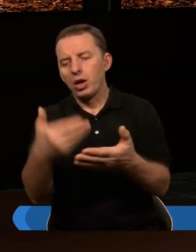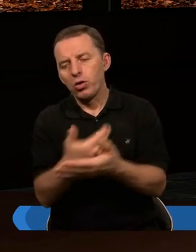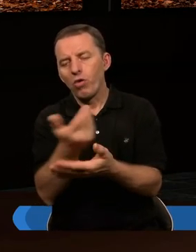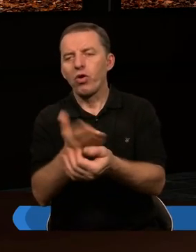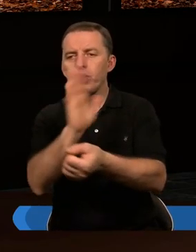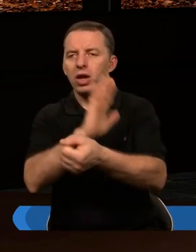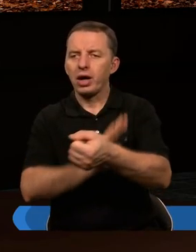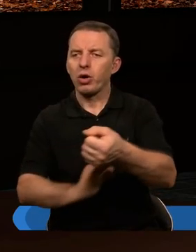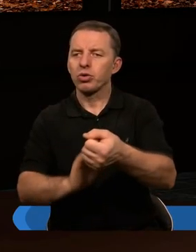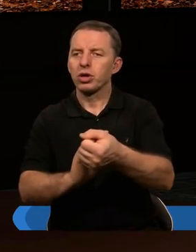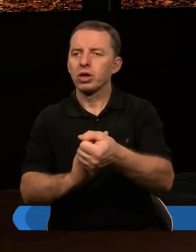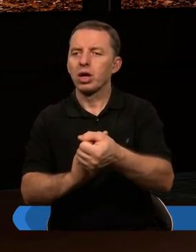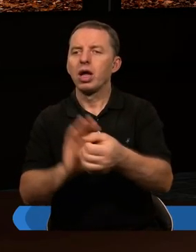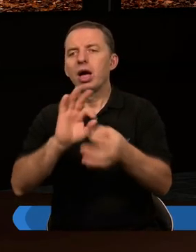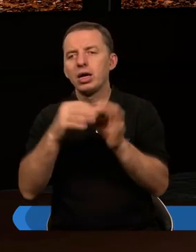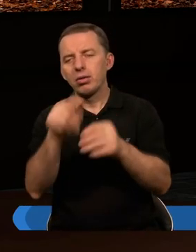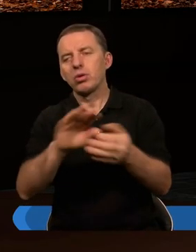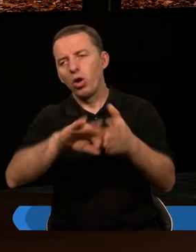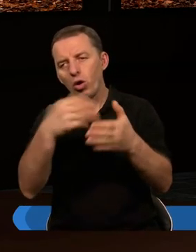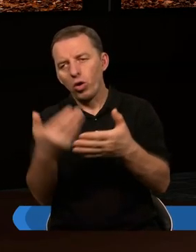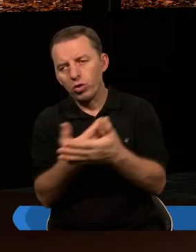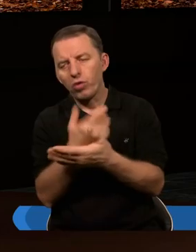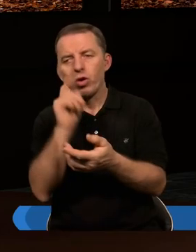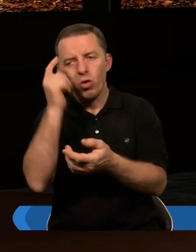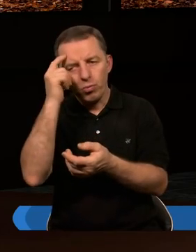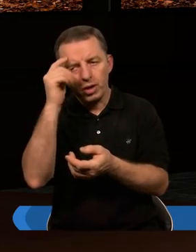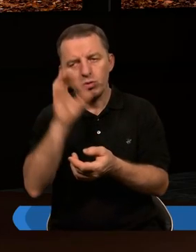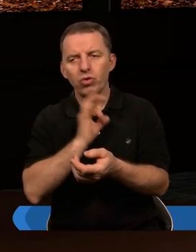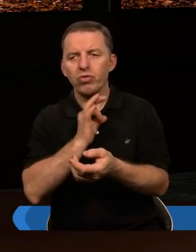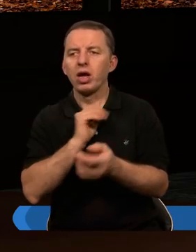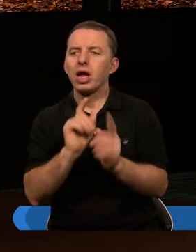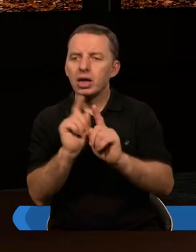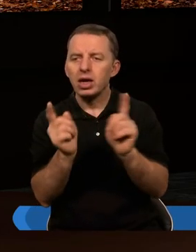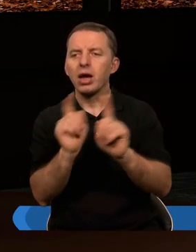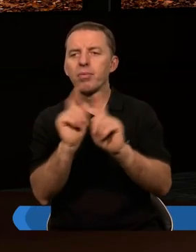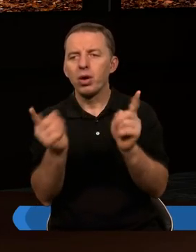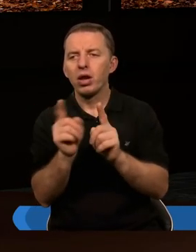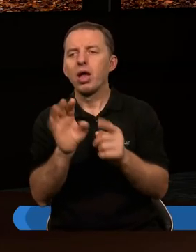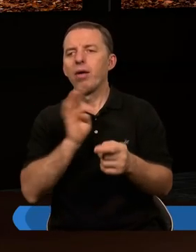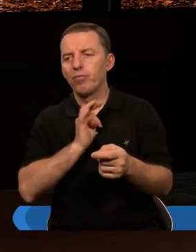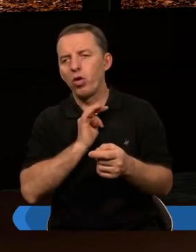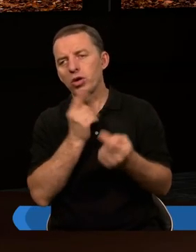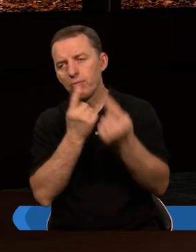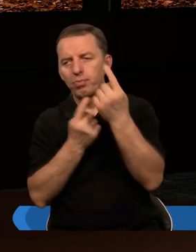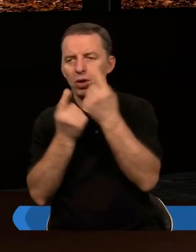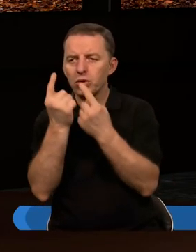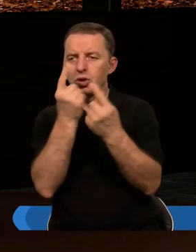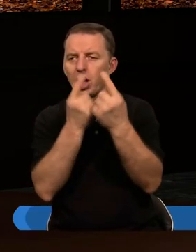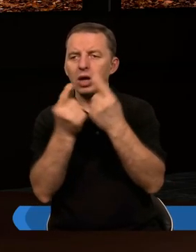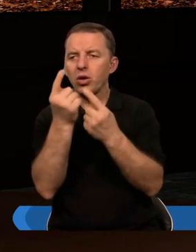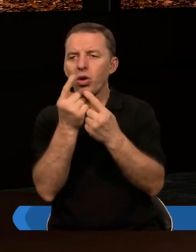narodzić. No i jak gdyby to odnowienie umysłu swego symbolizuje w moim takim myśleniu